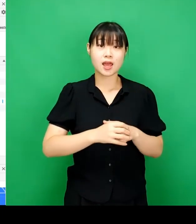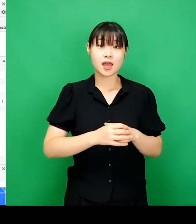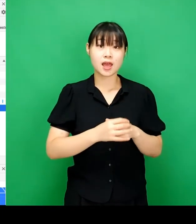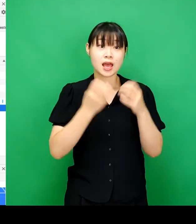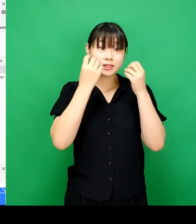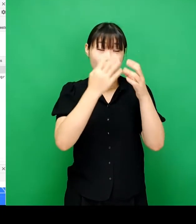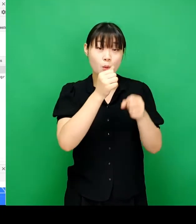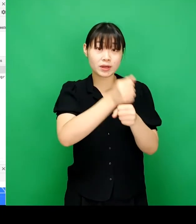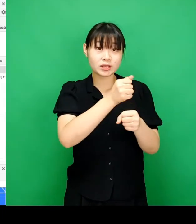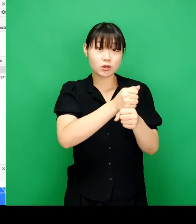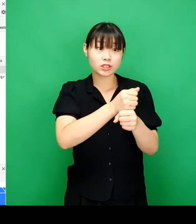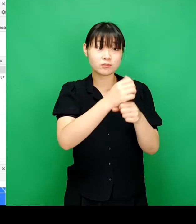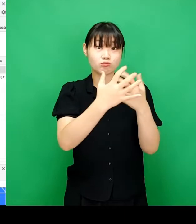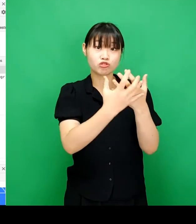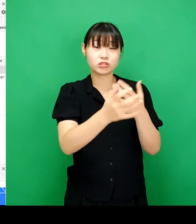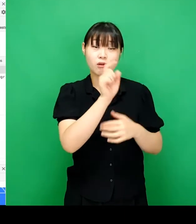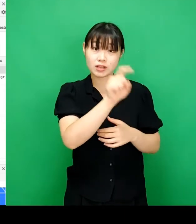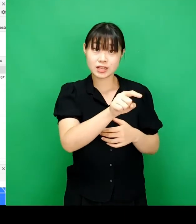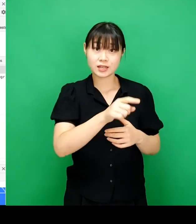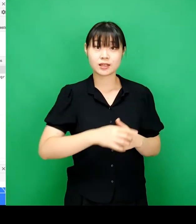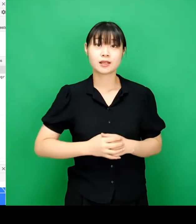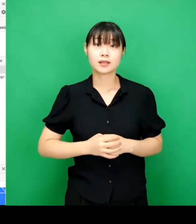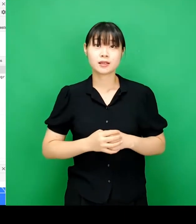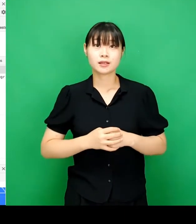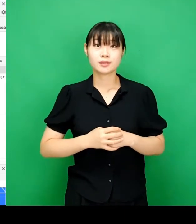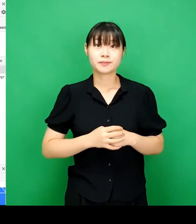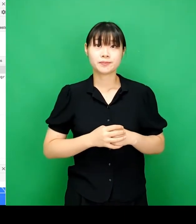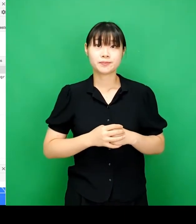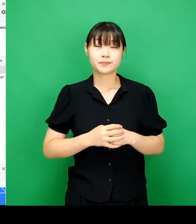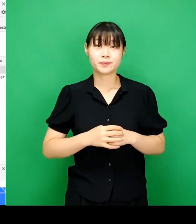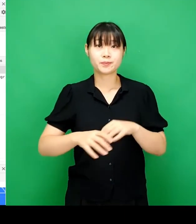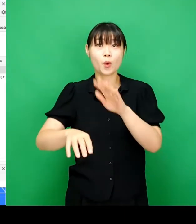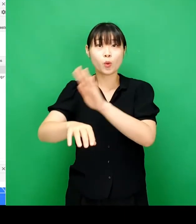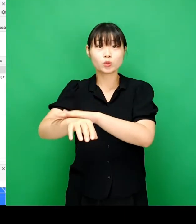1번을 클릭했을 때 생성된 문서를 클릭합니다.